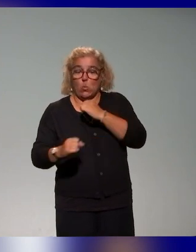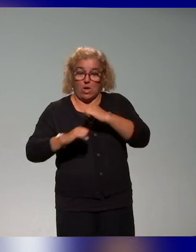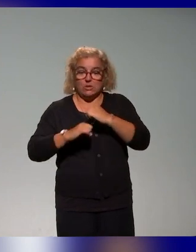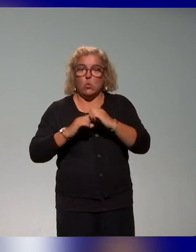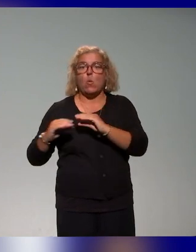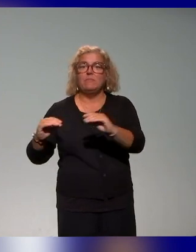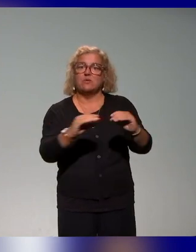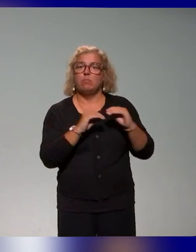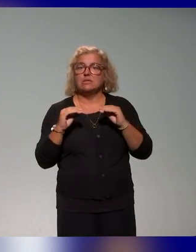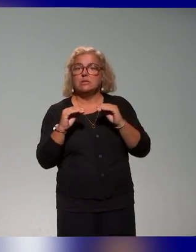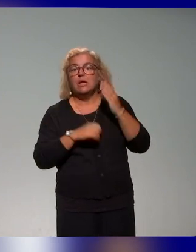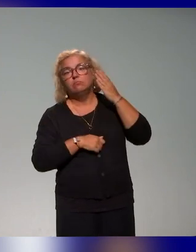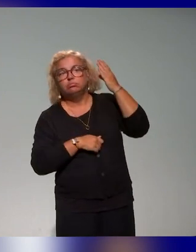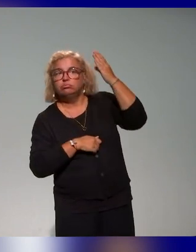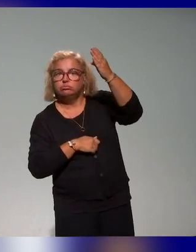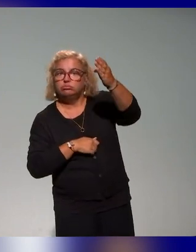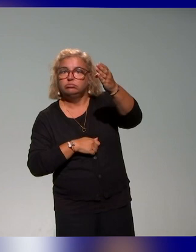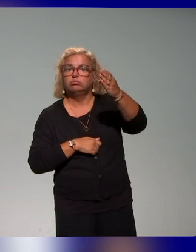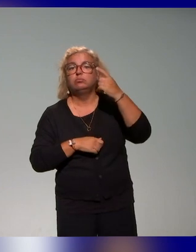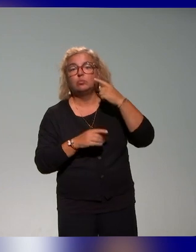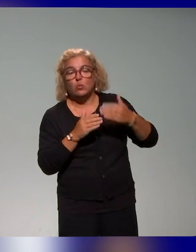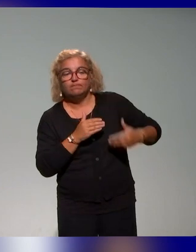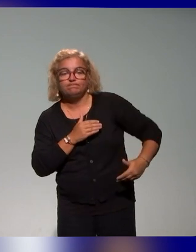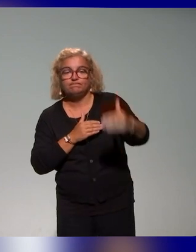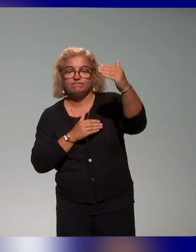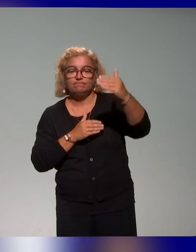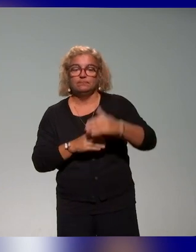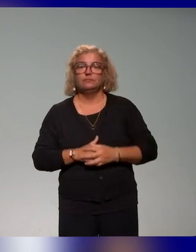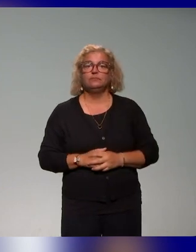place et les perspectives qu'on a pour les années à venir.